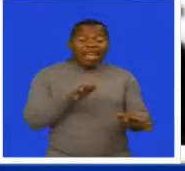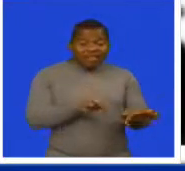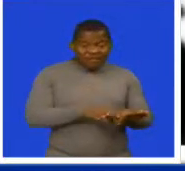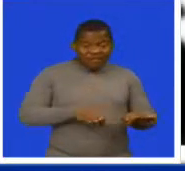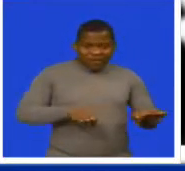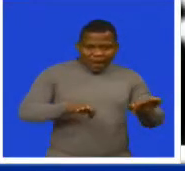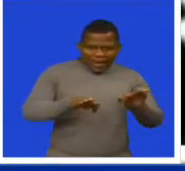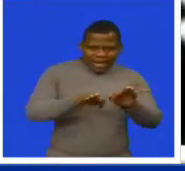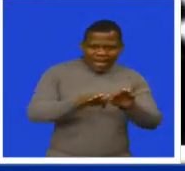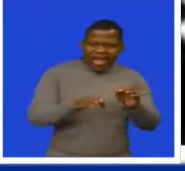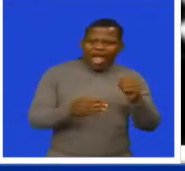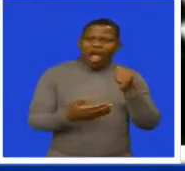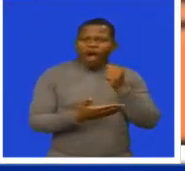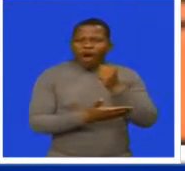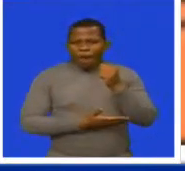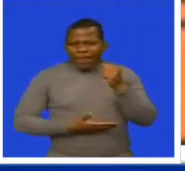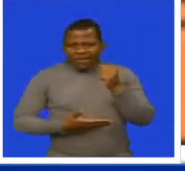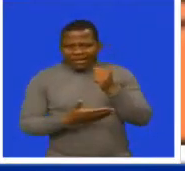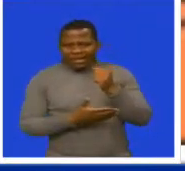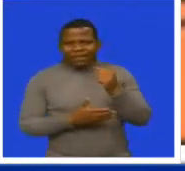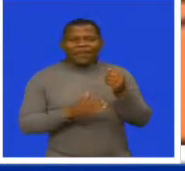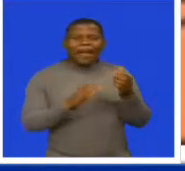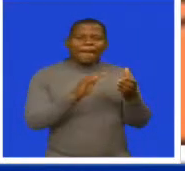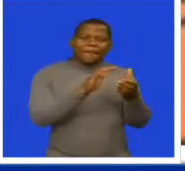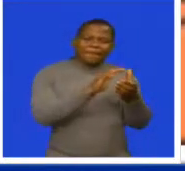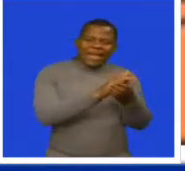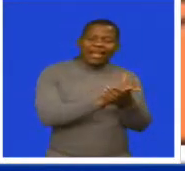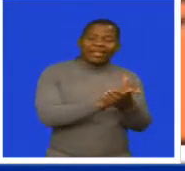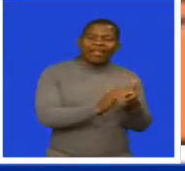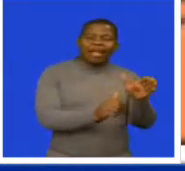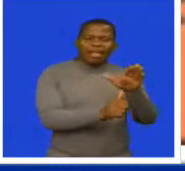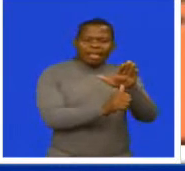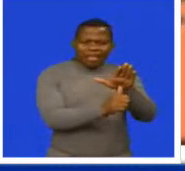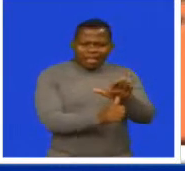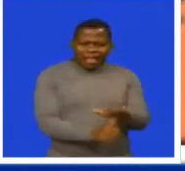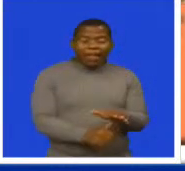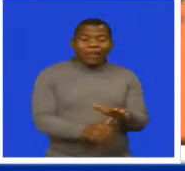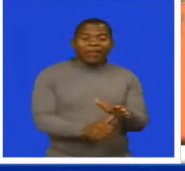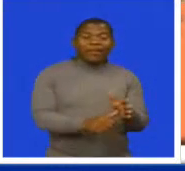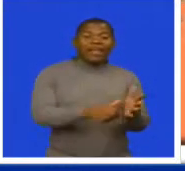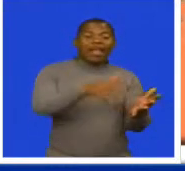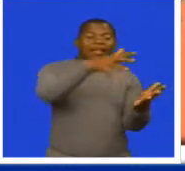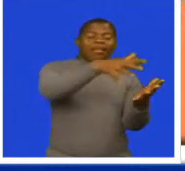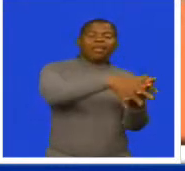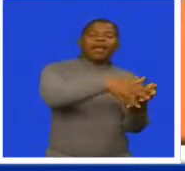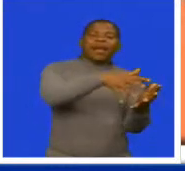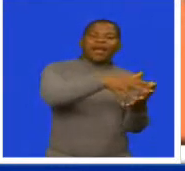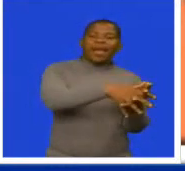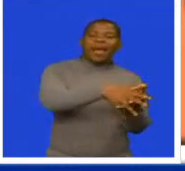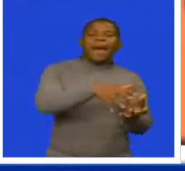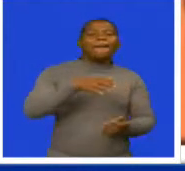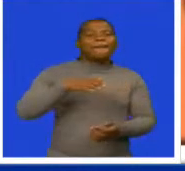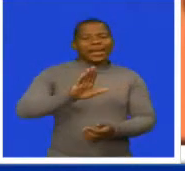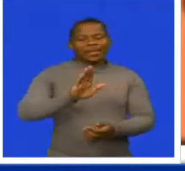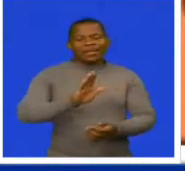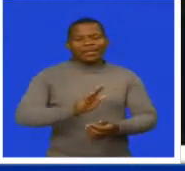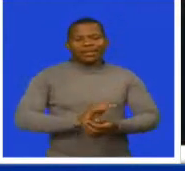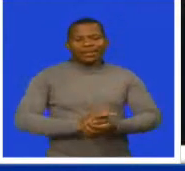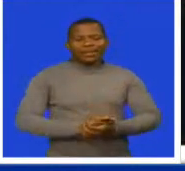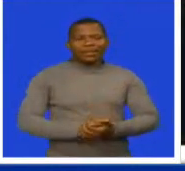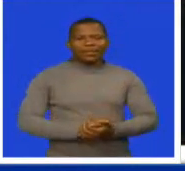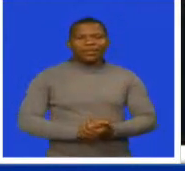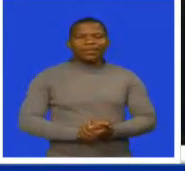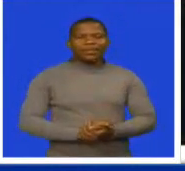nemimango kufanele ibambisane kulwa nekuhlukubetana ngetebulili njengoba kuyindzaba yethu sonke. Etindzabeni Eswatini